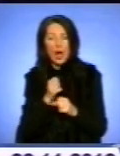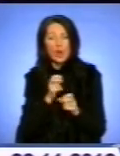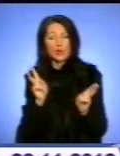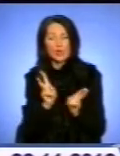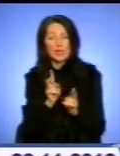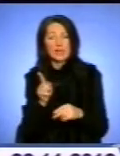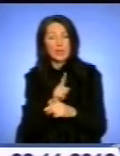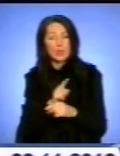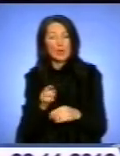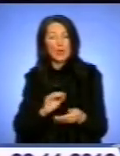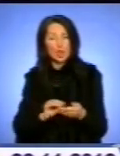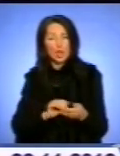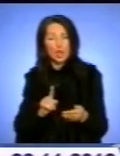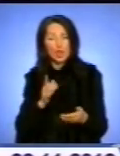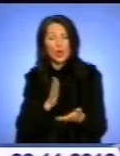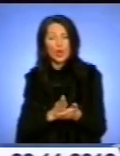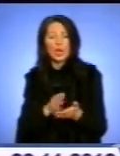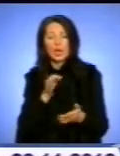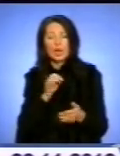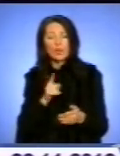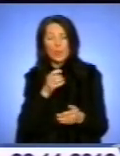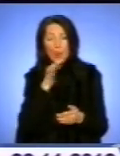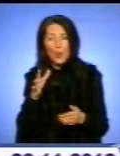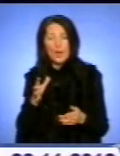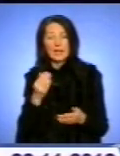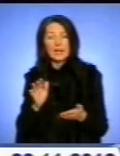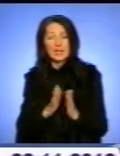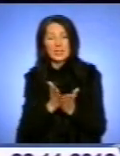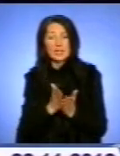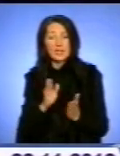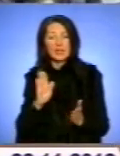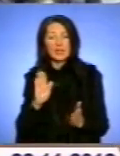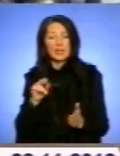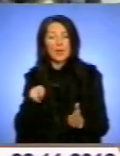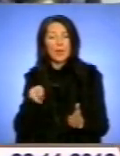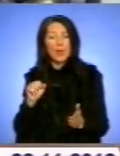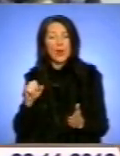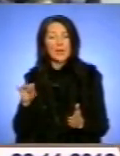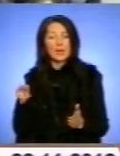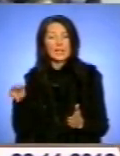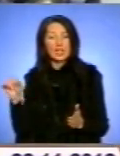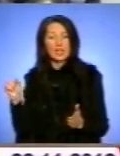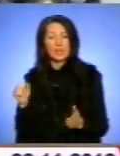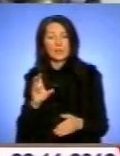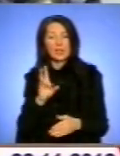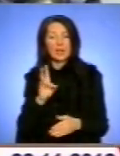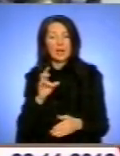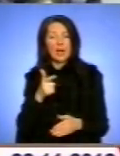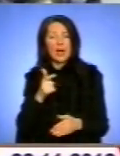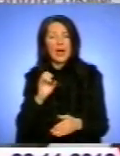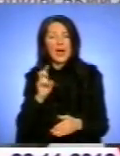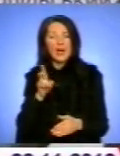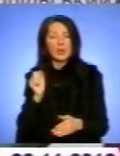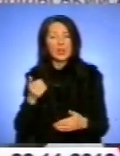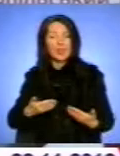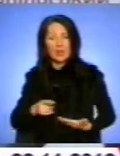що є запорукою популярності її друкованих творів, Валентина Павлишин. Надія Гербіш живе у Збаражі та